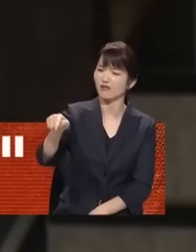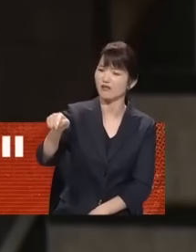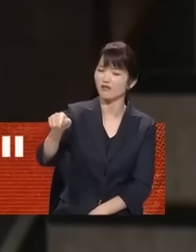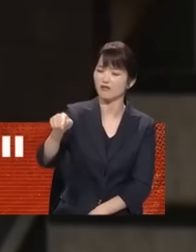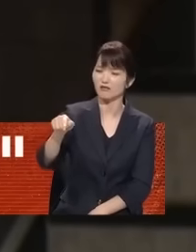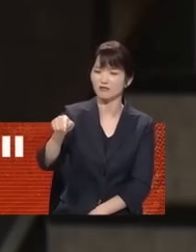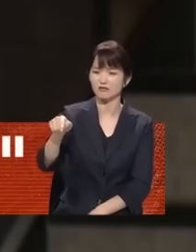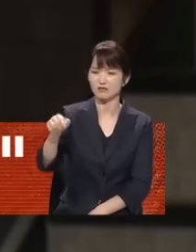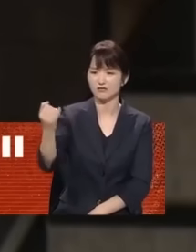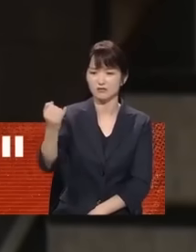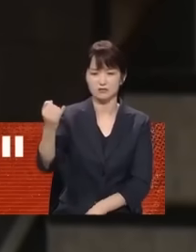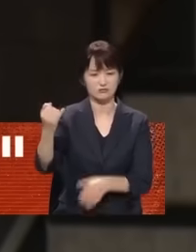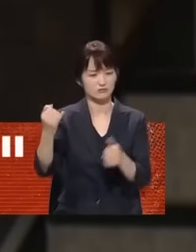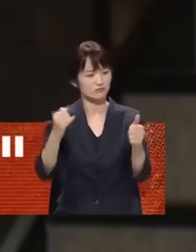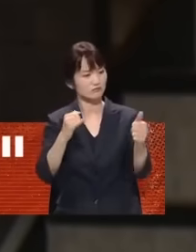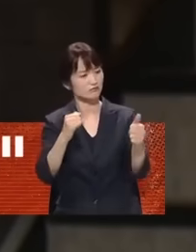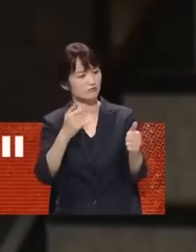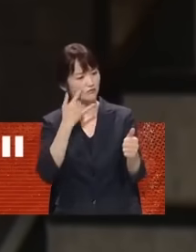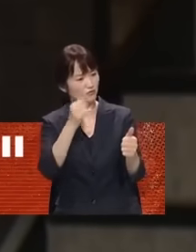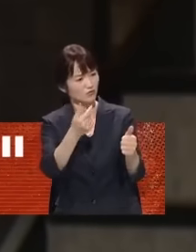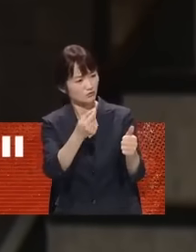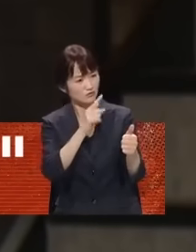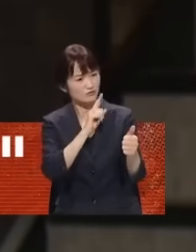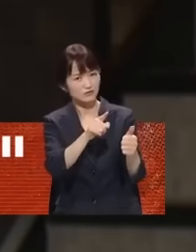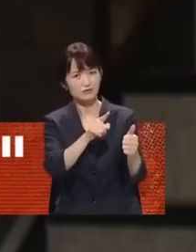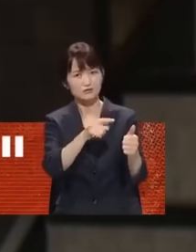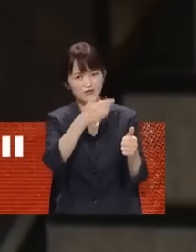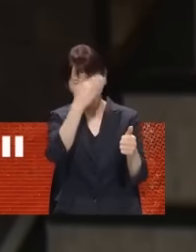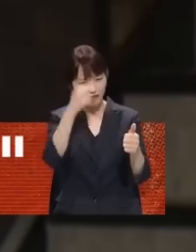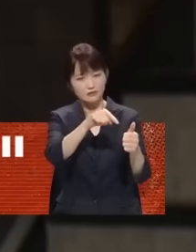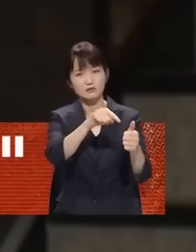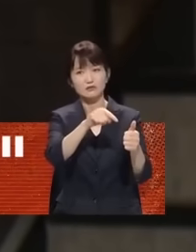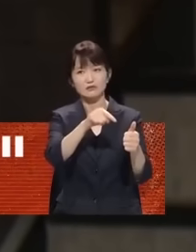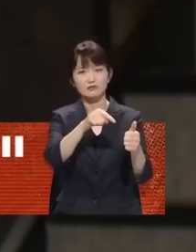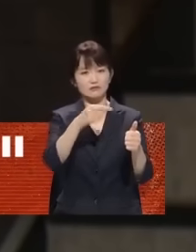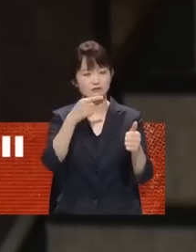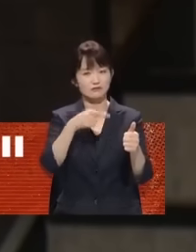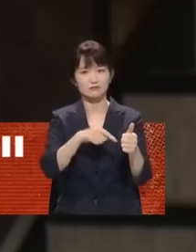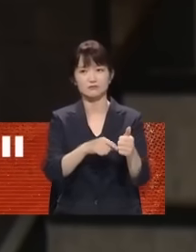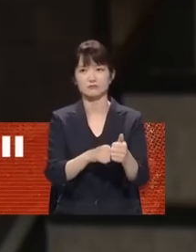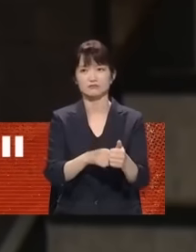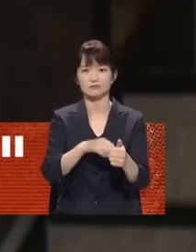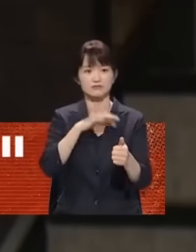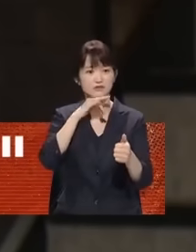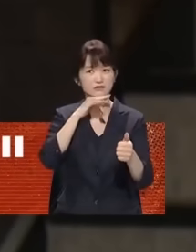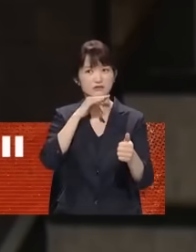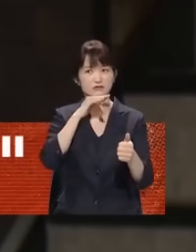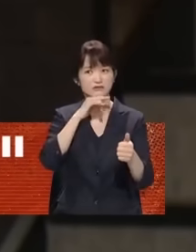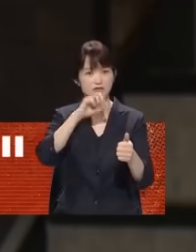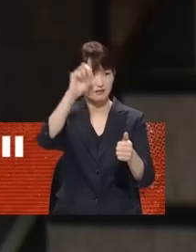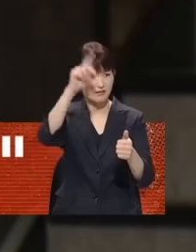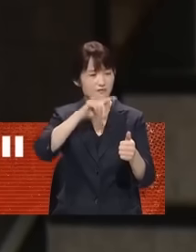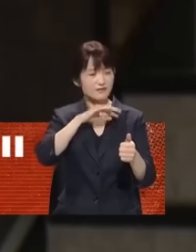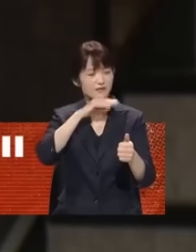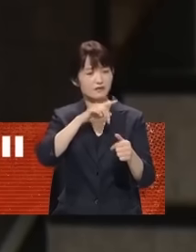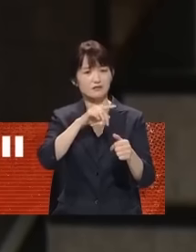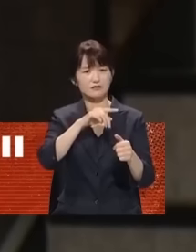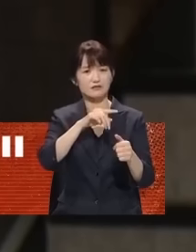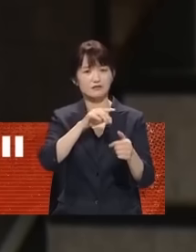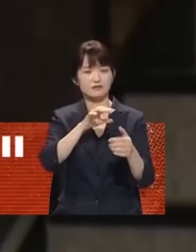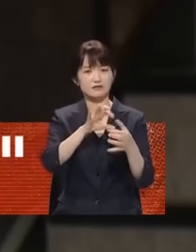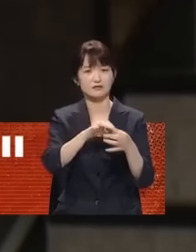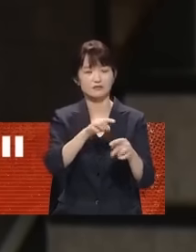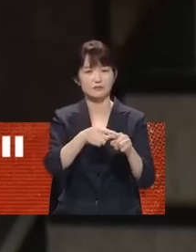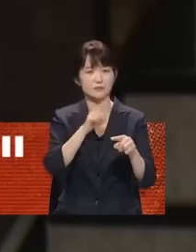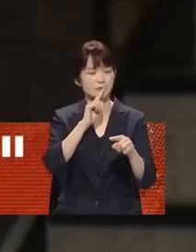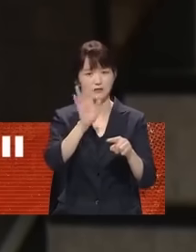부모한테도 이러냐, 어디서 어린데 뭐 이러냐 이렇게 나이를 가지고 이렇게 갑자기 반말을 하고 욕을 하는 건 정말 아닌 것 같아요.